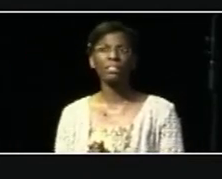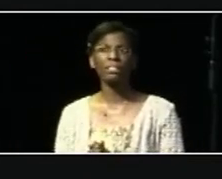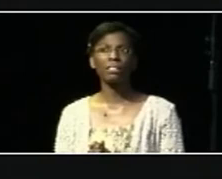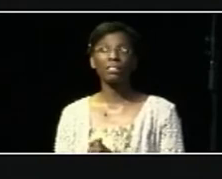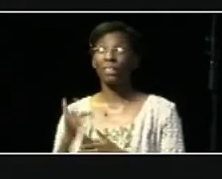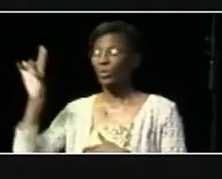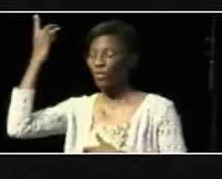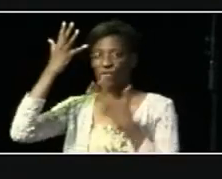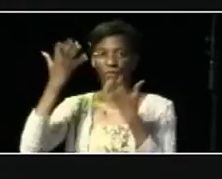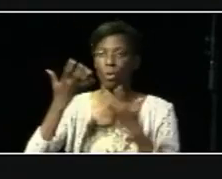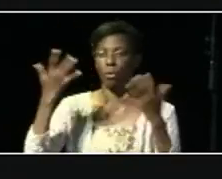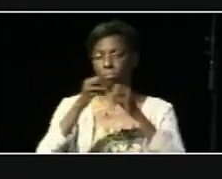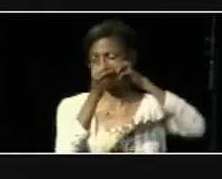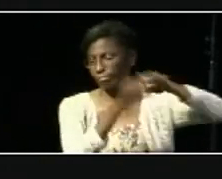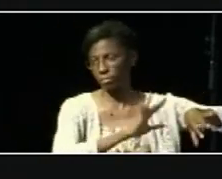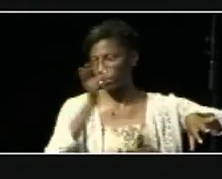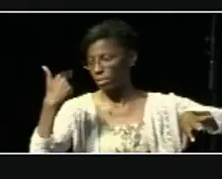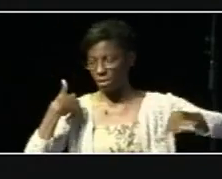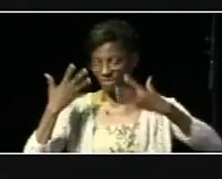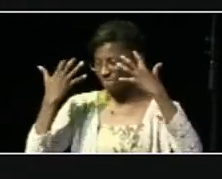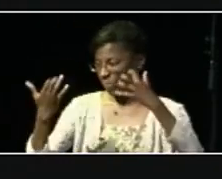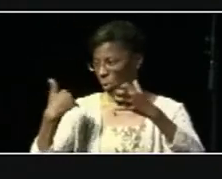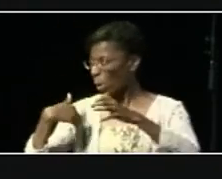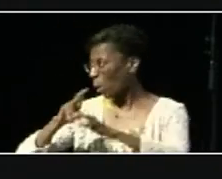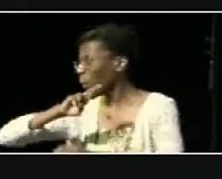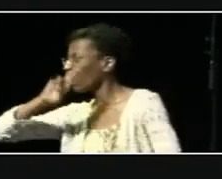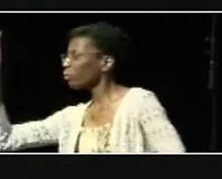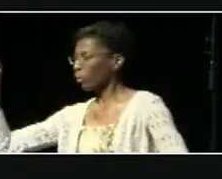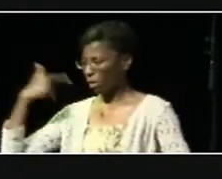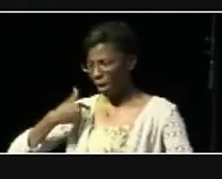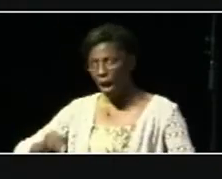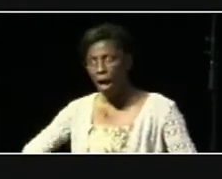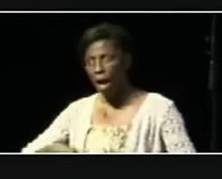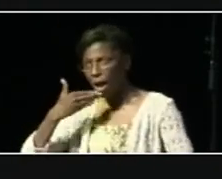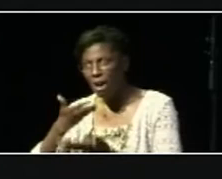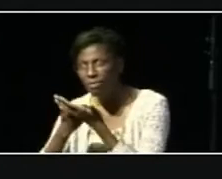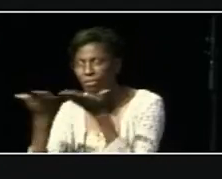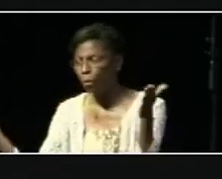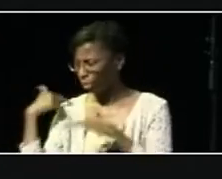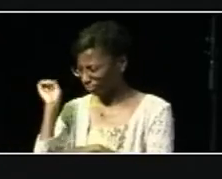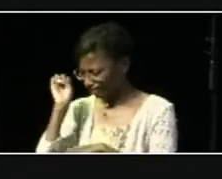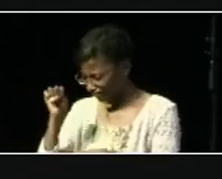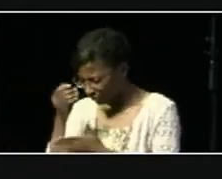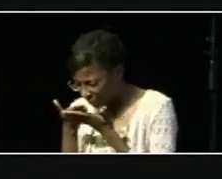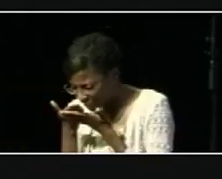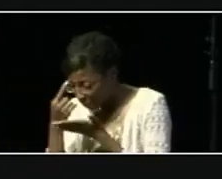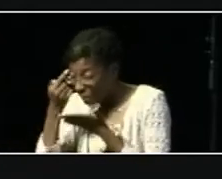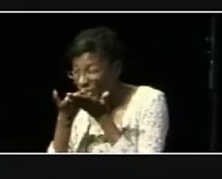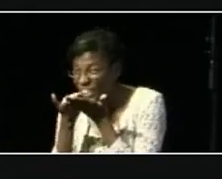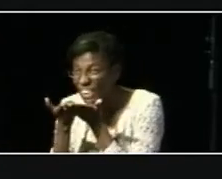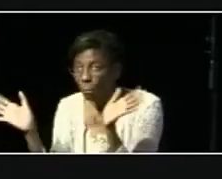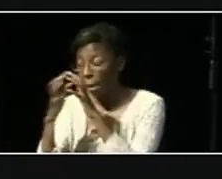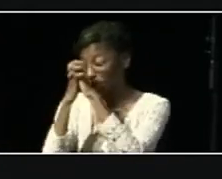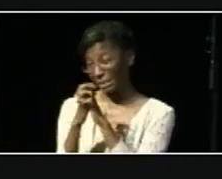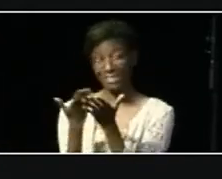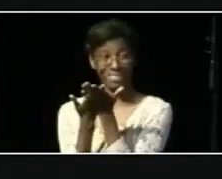repentance. Il veut que nous expérimentions la repentance, la confession. Humiliation and earnest prayer. L'humilité et la